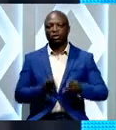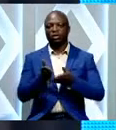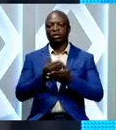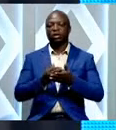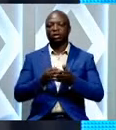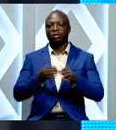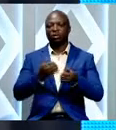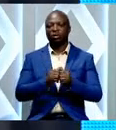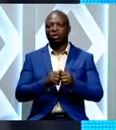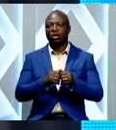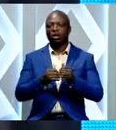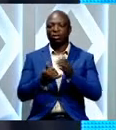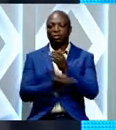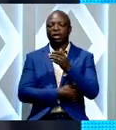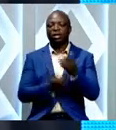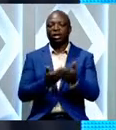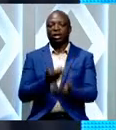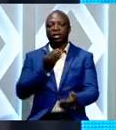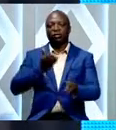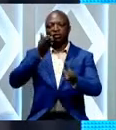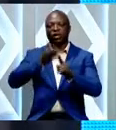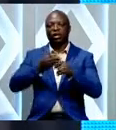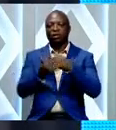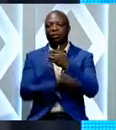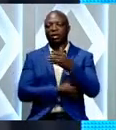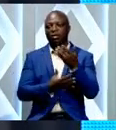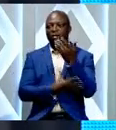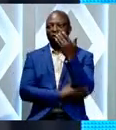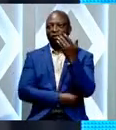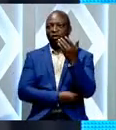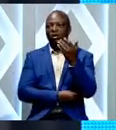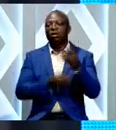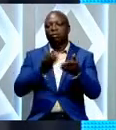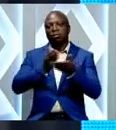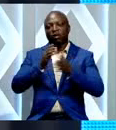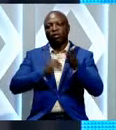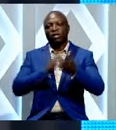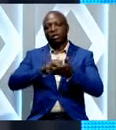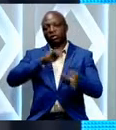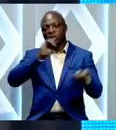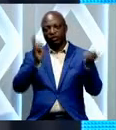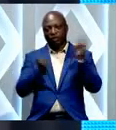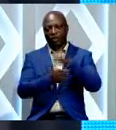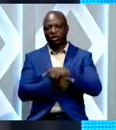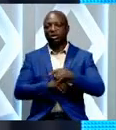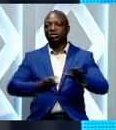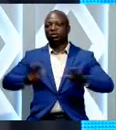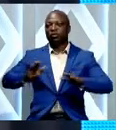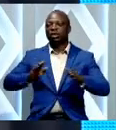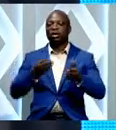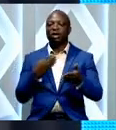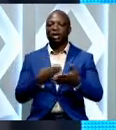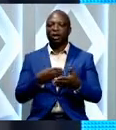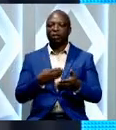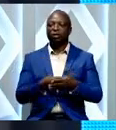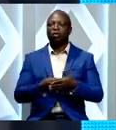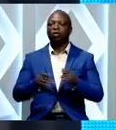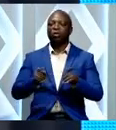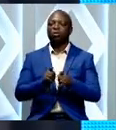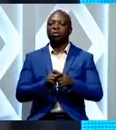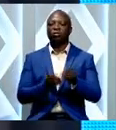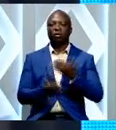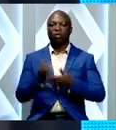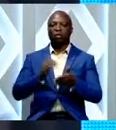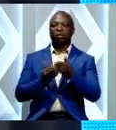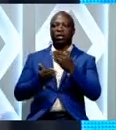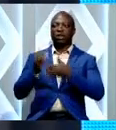riches vers les pays pauvres. Parfois, c'est même l'inverse qui s'est produit. Les capitaux ont même fait marche arrière,